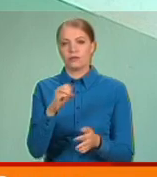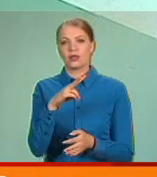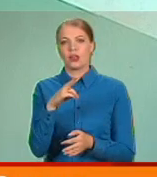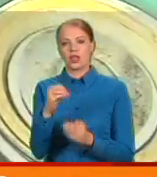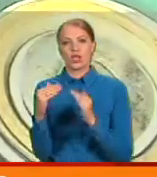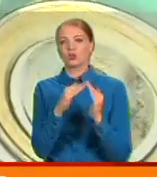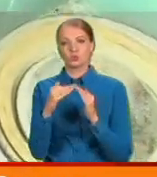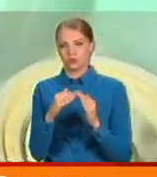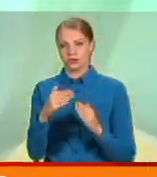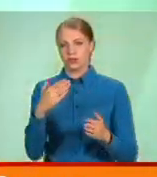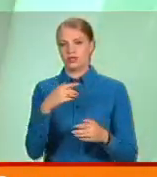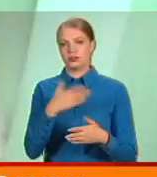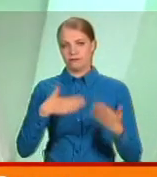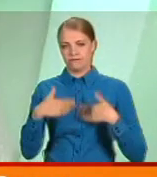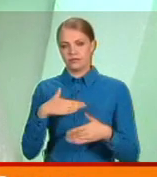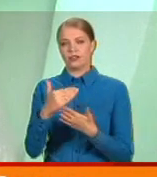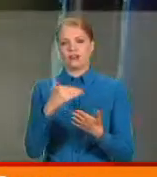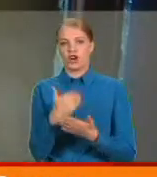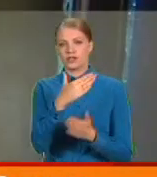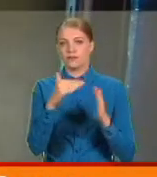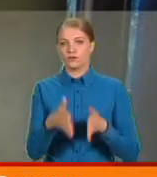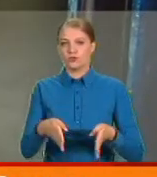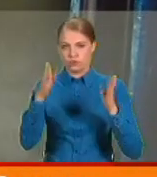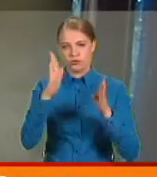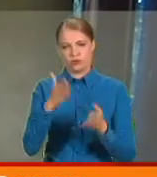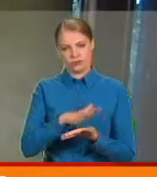Але сусіди не натішаться, нарешті у їхньому будинку буде чисто.